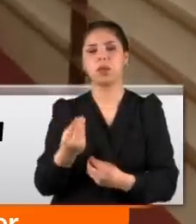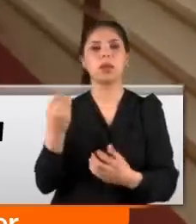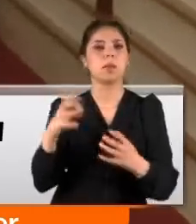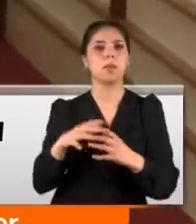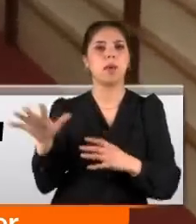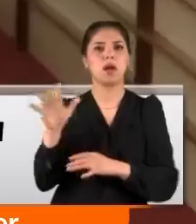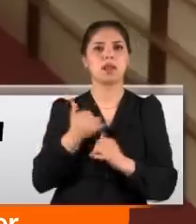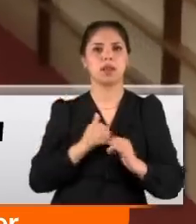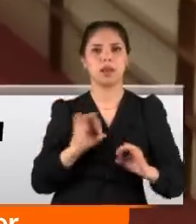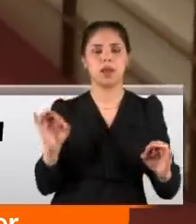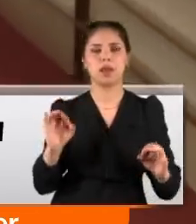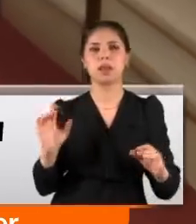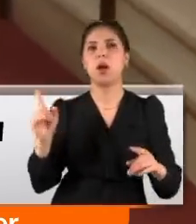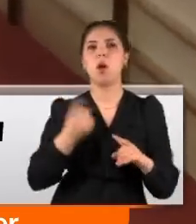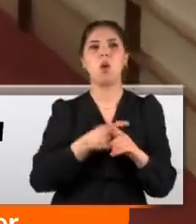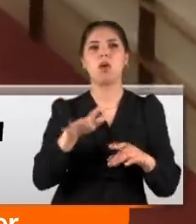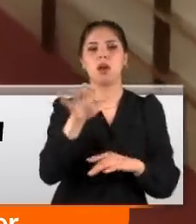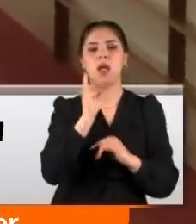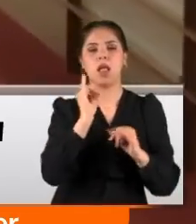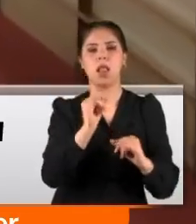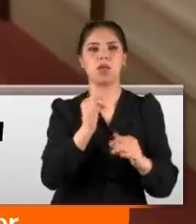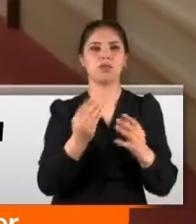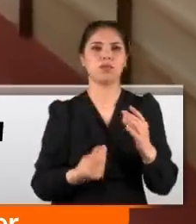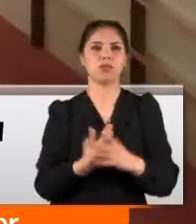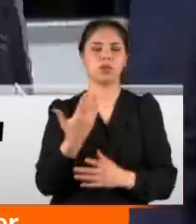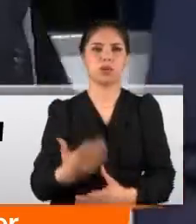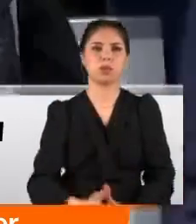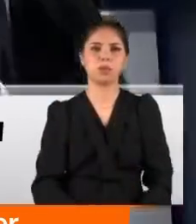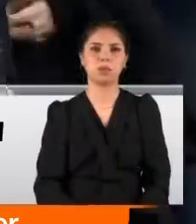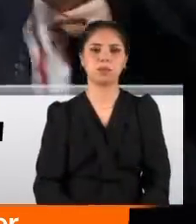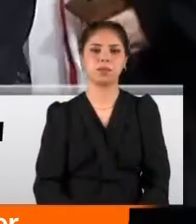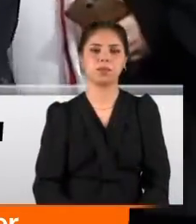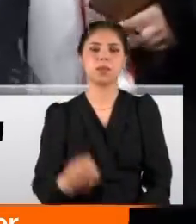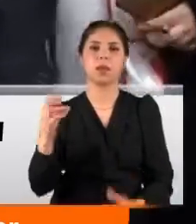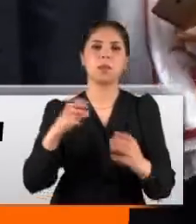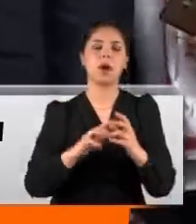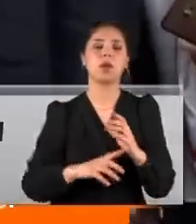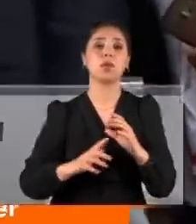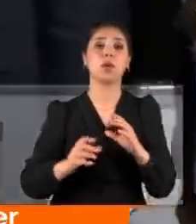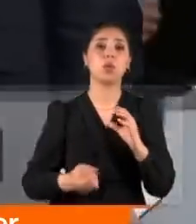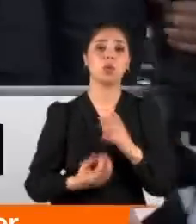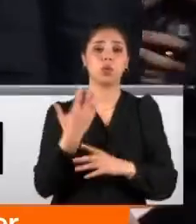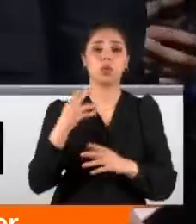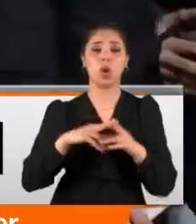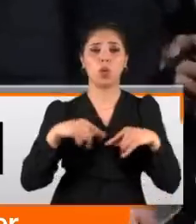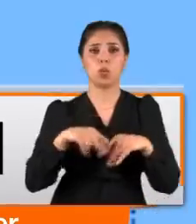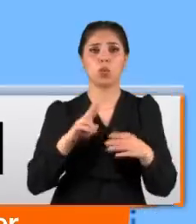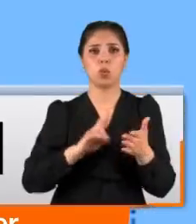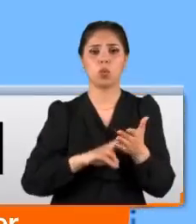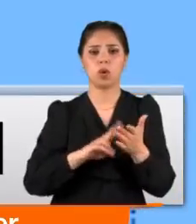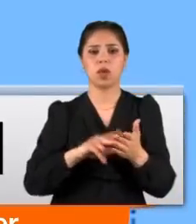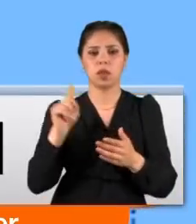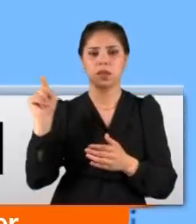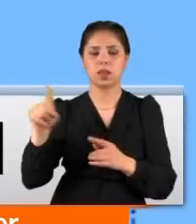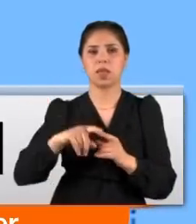Parti'deki rahatsızlık ittifak ortaklarına eleştiriyi de beraberinde getirdi. İyi Parti Kurucular Kurulu üyesi Tamer Kayaalp, Deva,